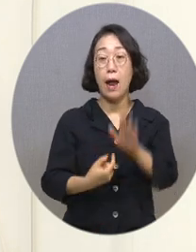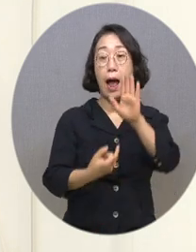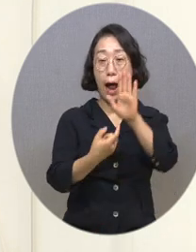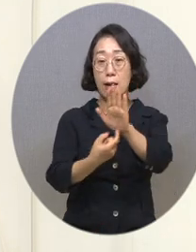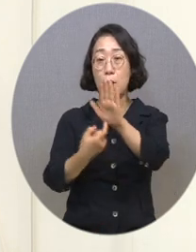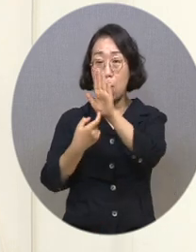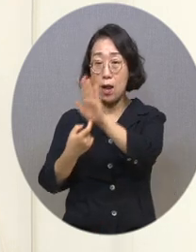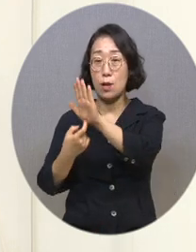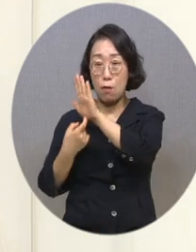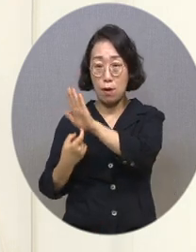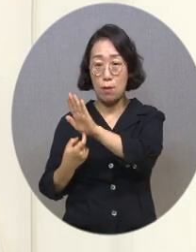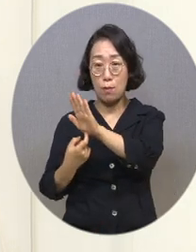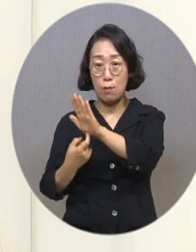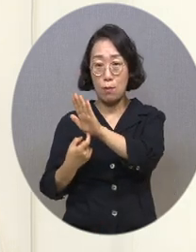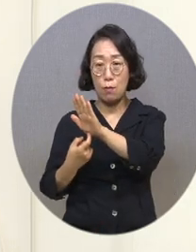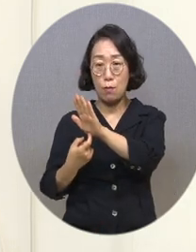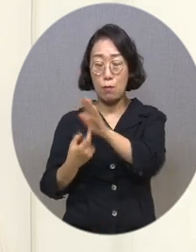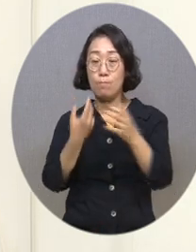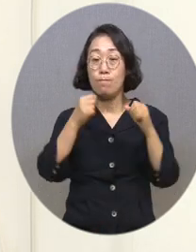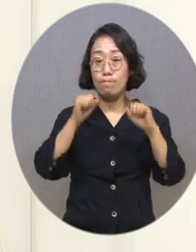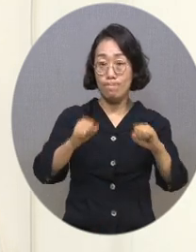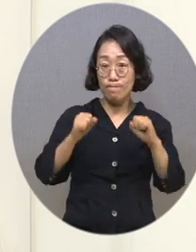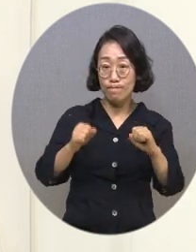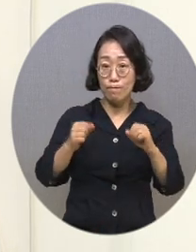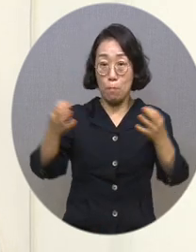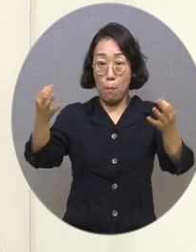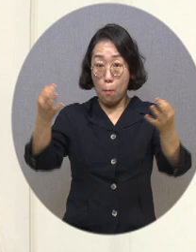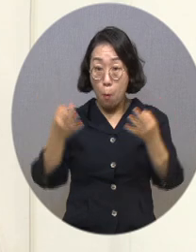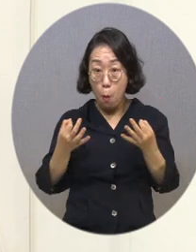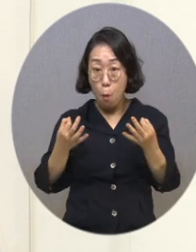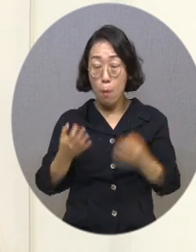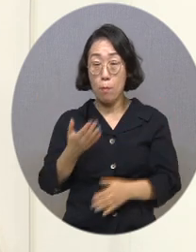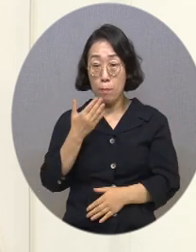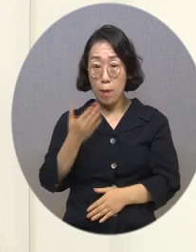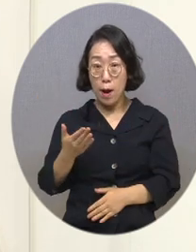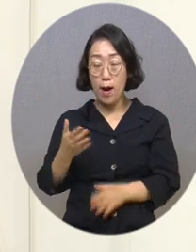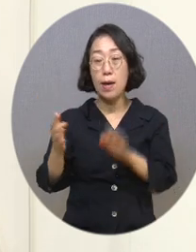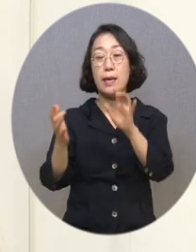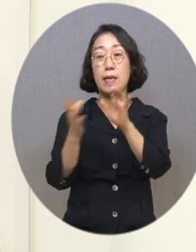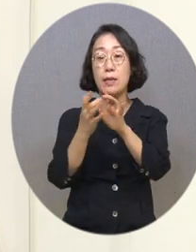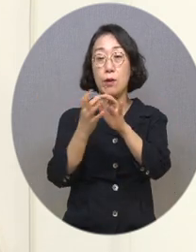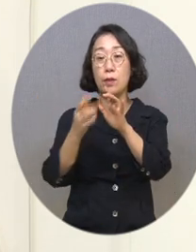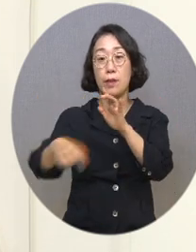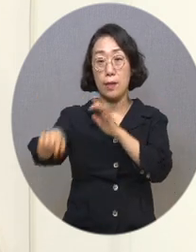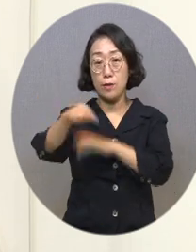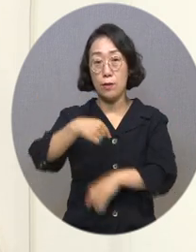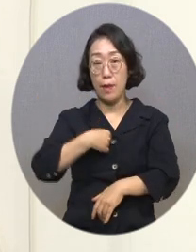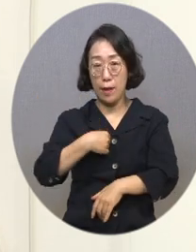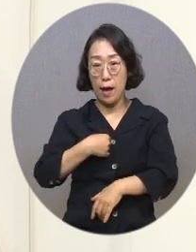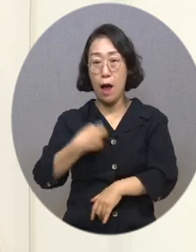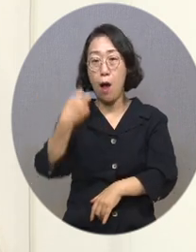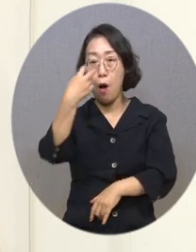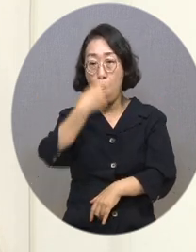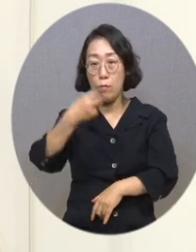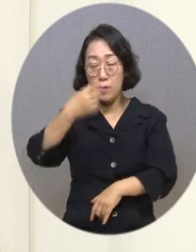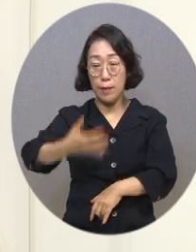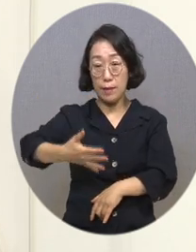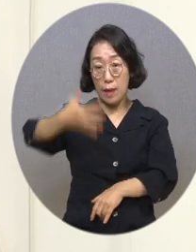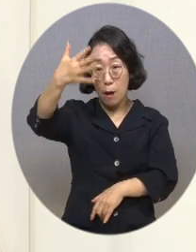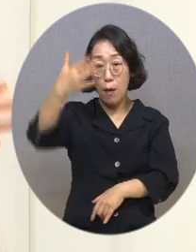세상에 나타내고 존재시키게 하면 돼요. 그것은 온라인상에 내가 검색이 될 수